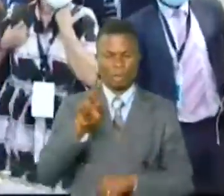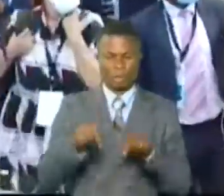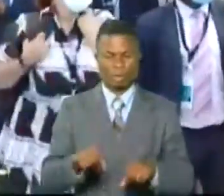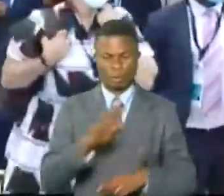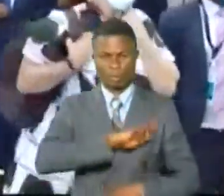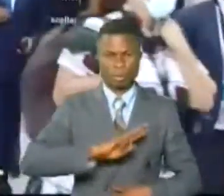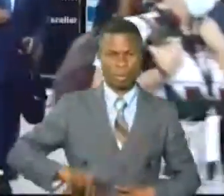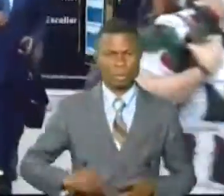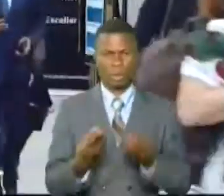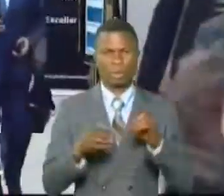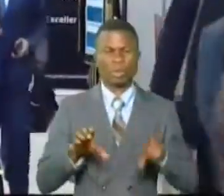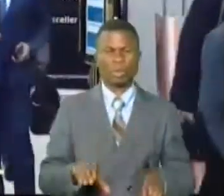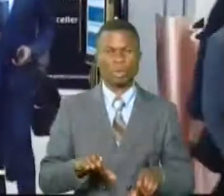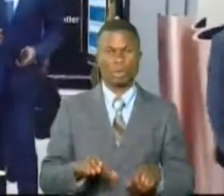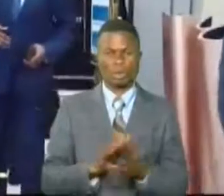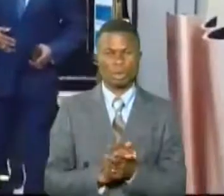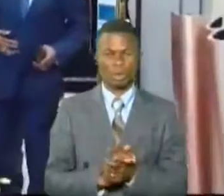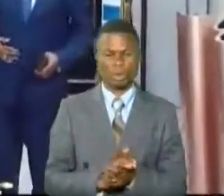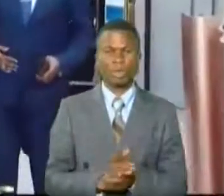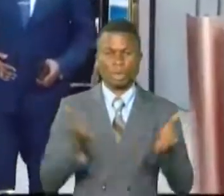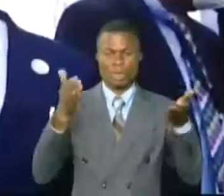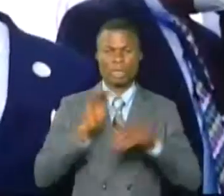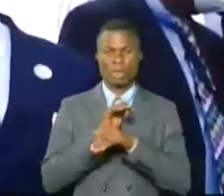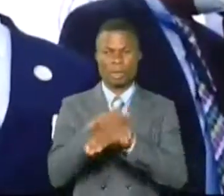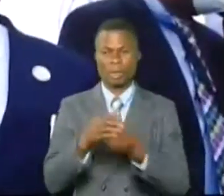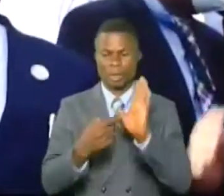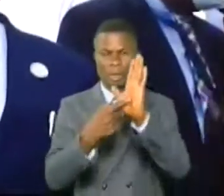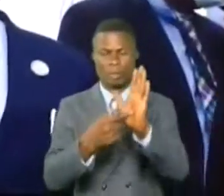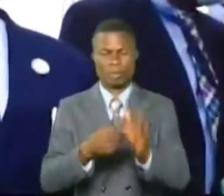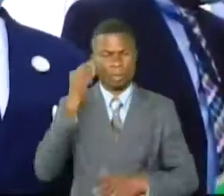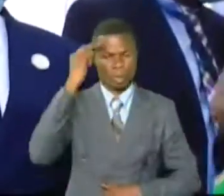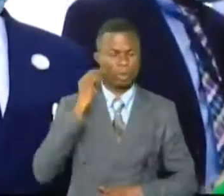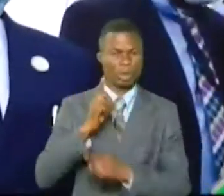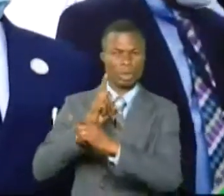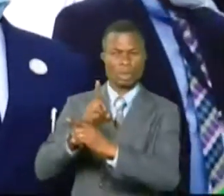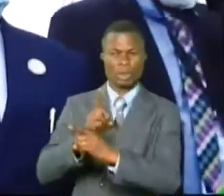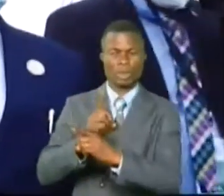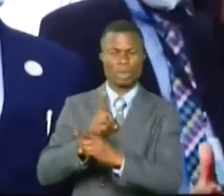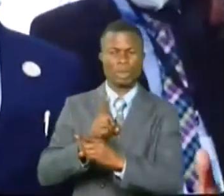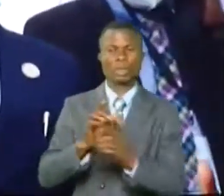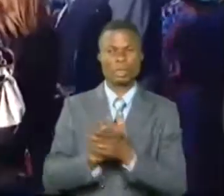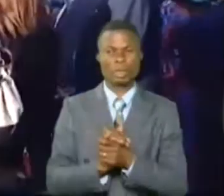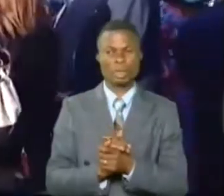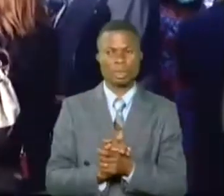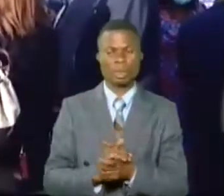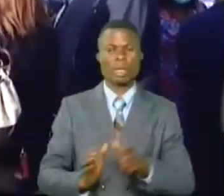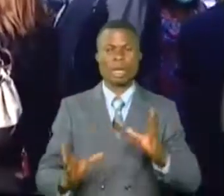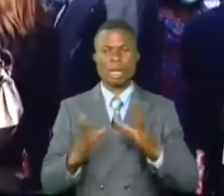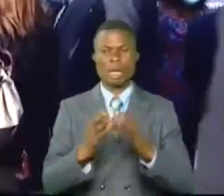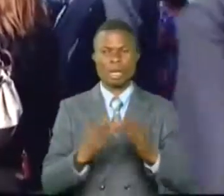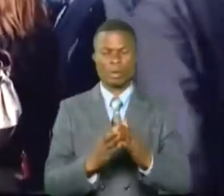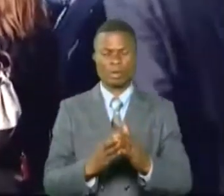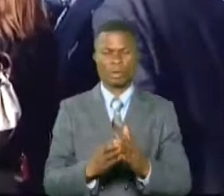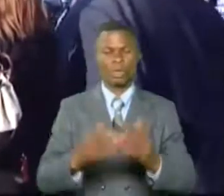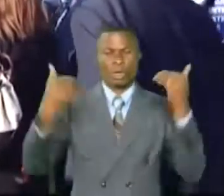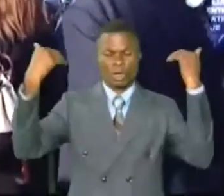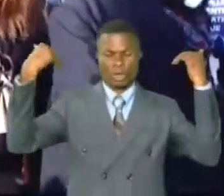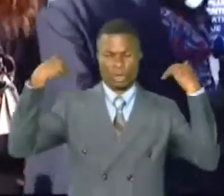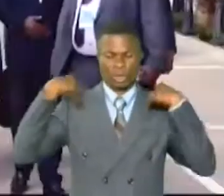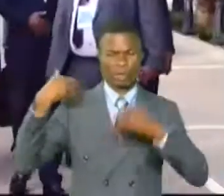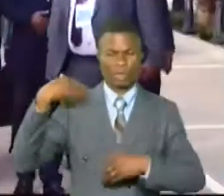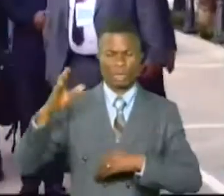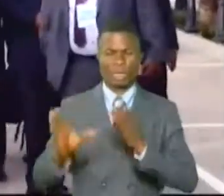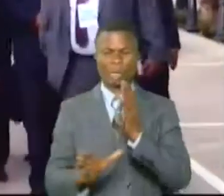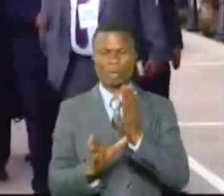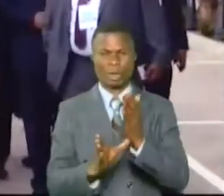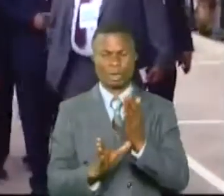République démocratique du Congo a été représentée par le ministre de la Défense, Ngoï Mokena, assisté des sous-chefs d'état-major général des